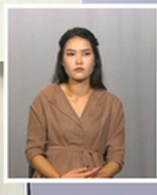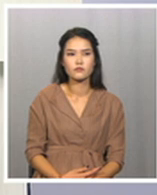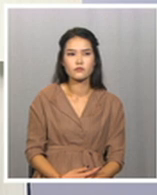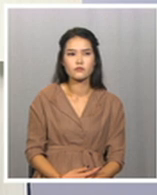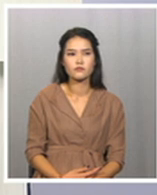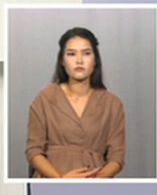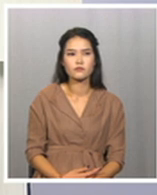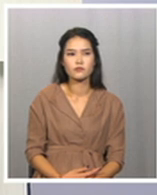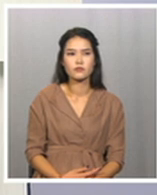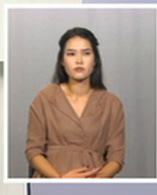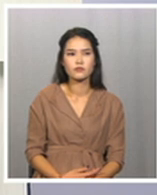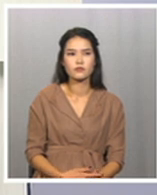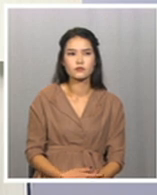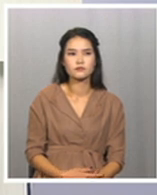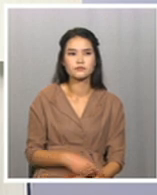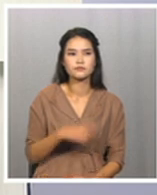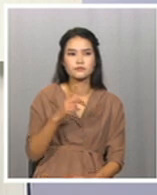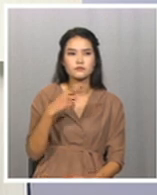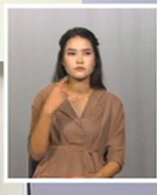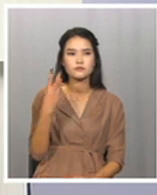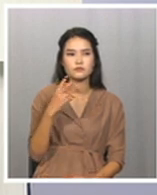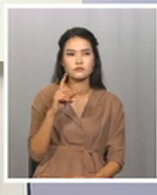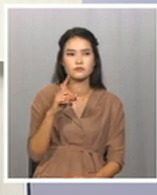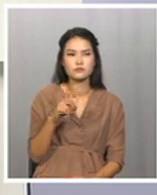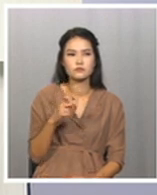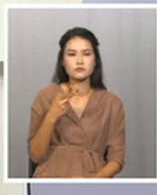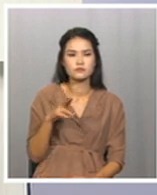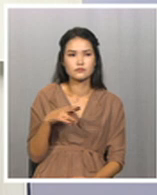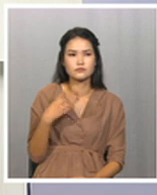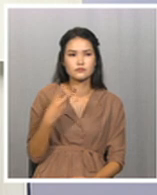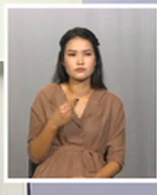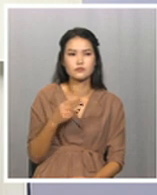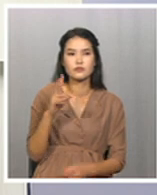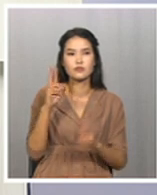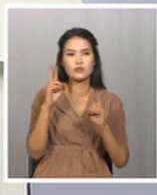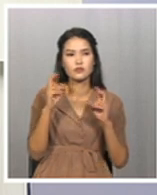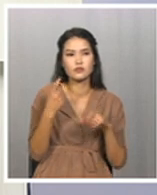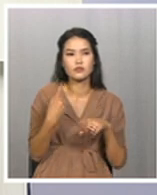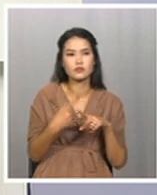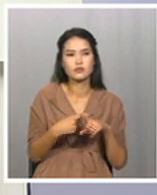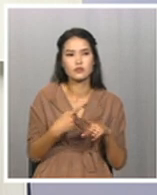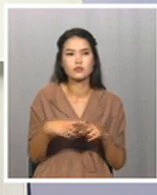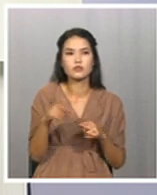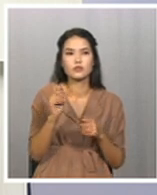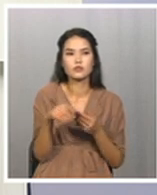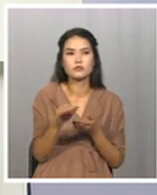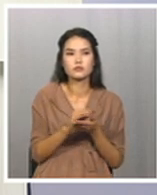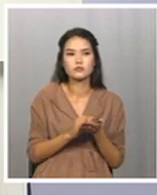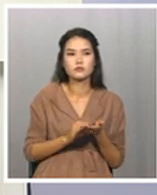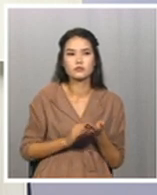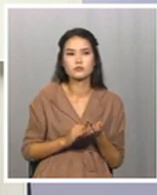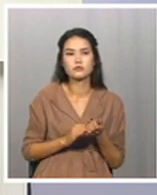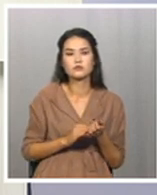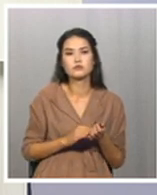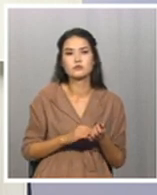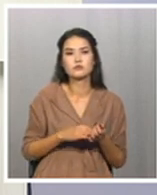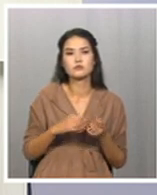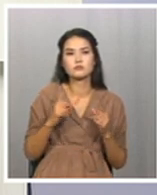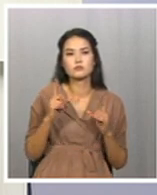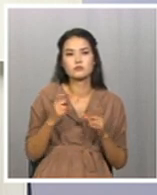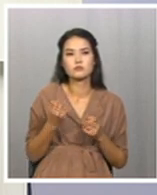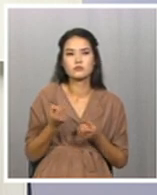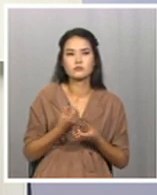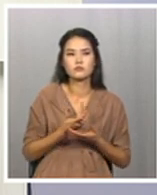Келесі қосу, яғни кірістіру батырмасын басу арқылы біз батырмаларды, мәтінді, фотоны, галерея,